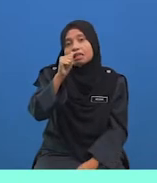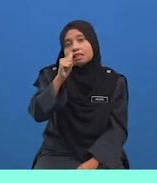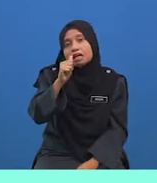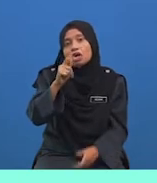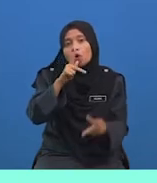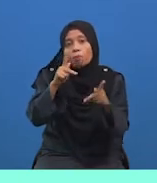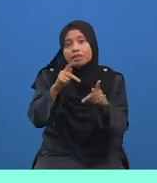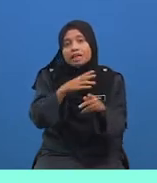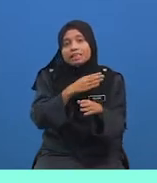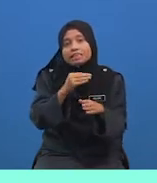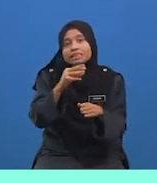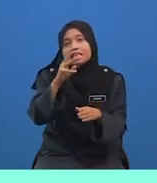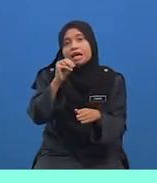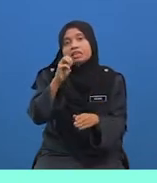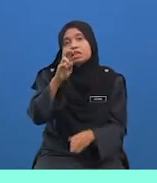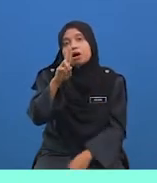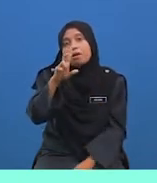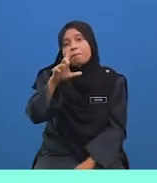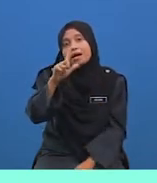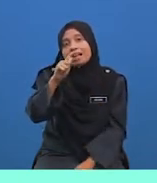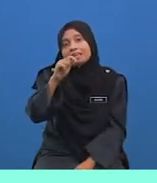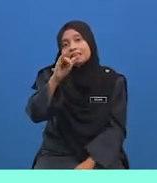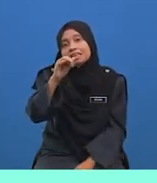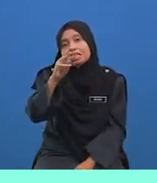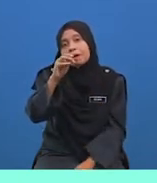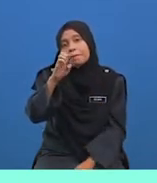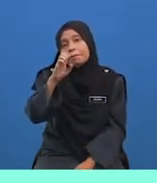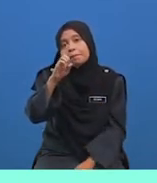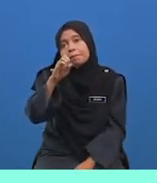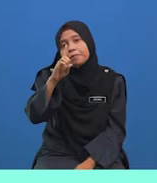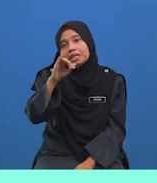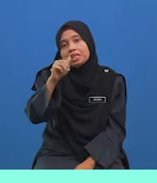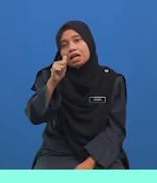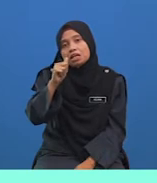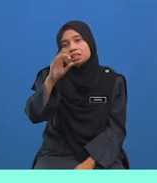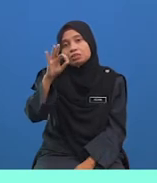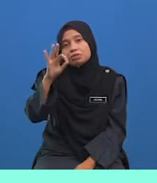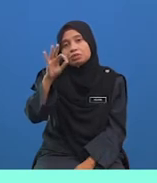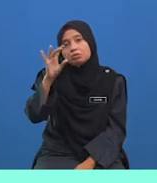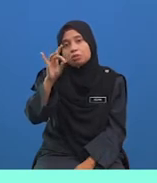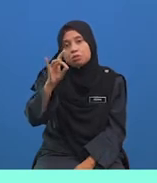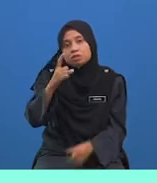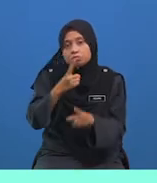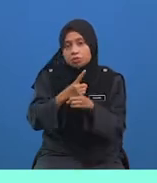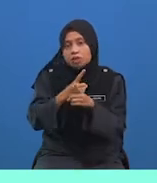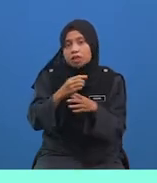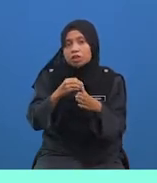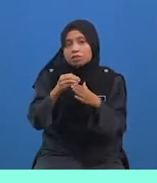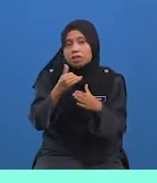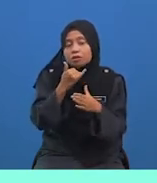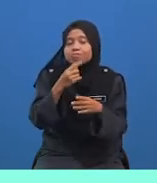dan Multimedia 1998. Wah, hebat sekali murid-murid.